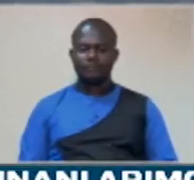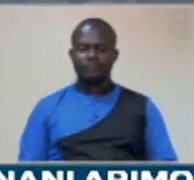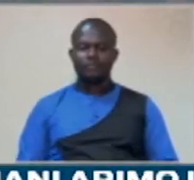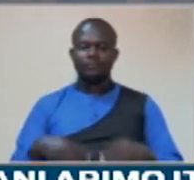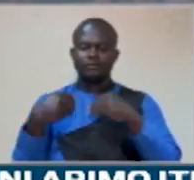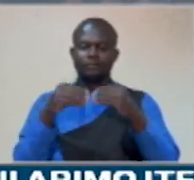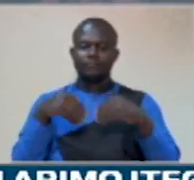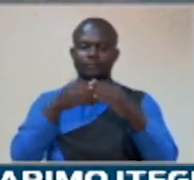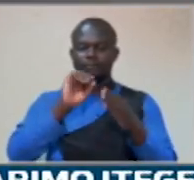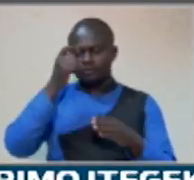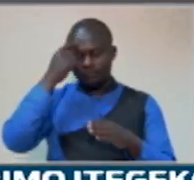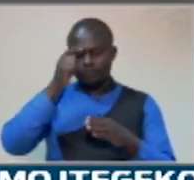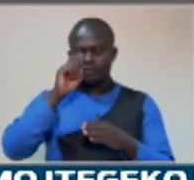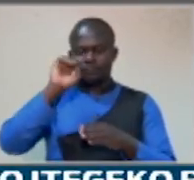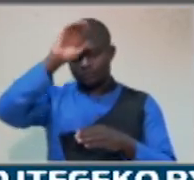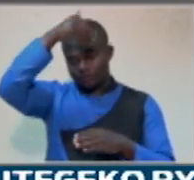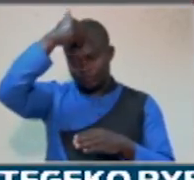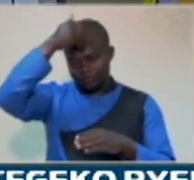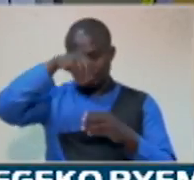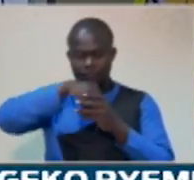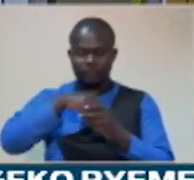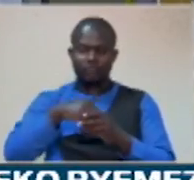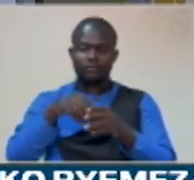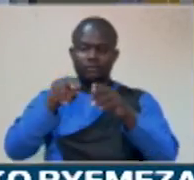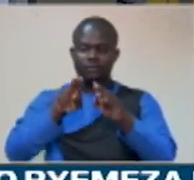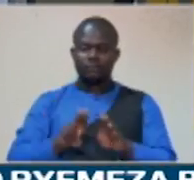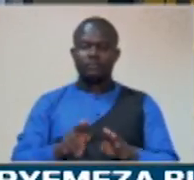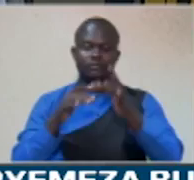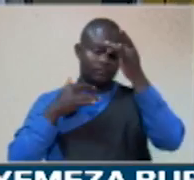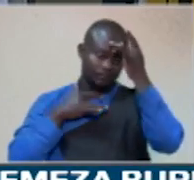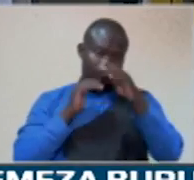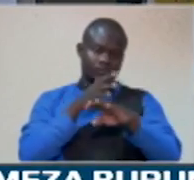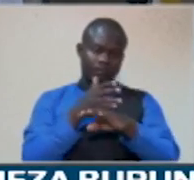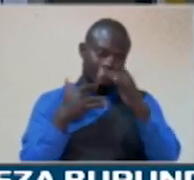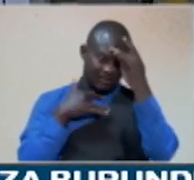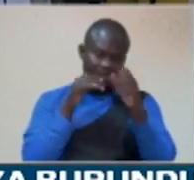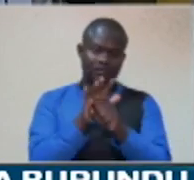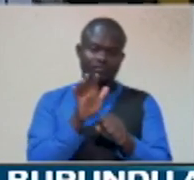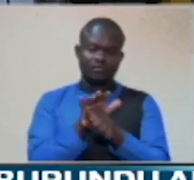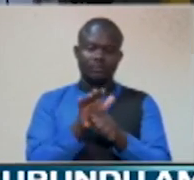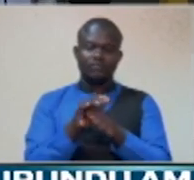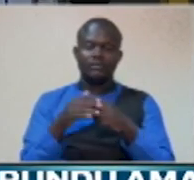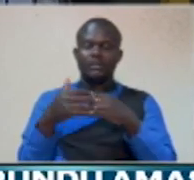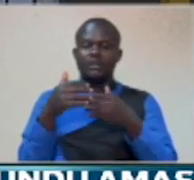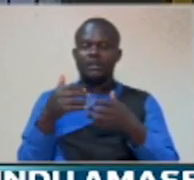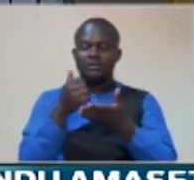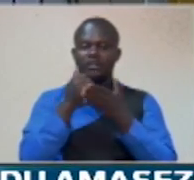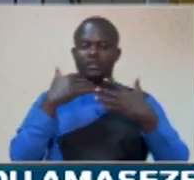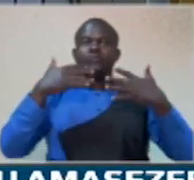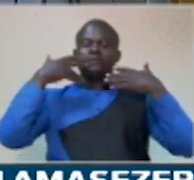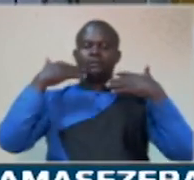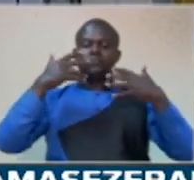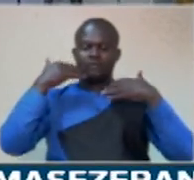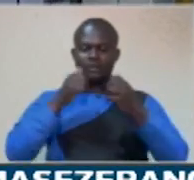Ibikoresho byatanzwe na guverinoma ya Leta zunze ubumwe z'abarabu harimo ibitanda byarwariraho abarembejwe n'iki cyorezo, ibyuma bibafasha guhumeka